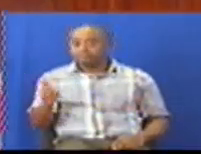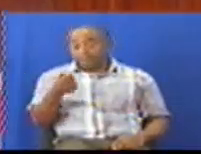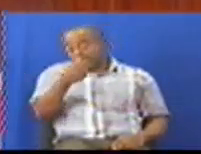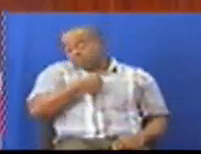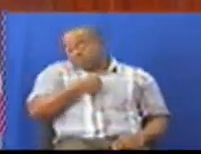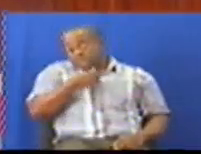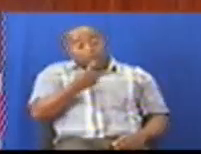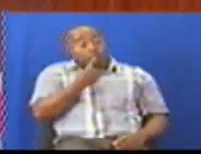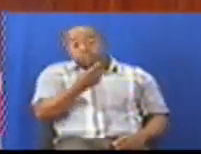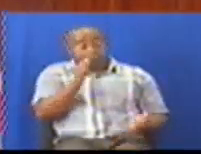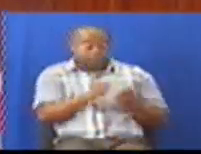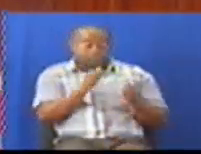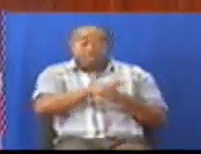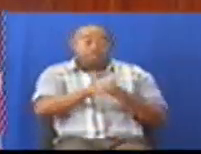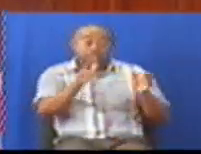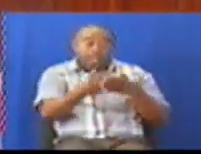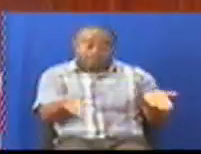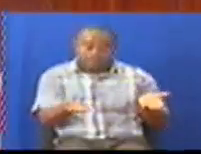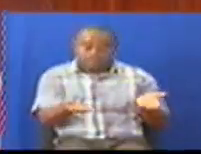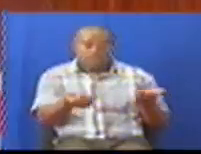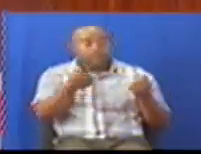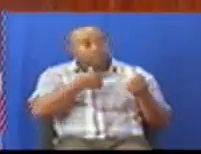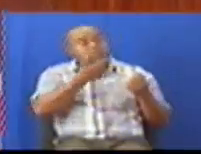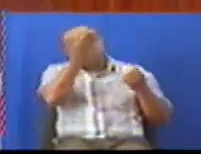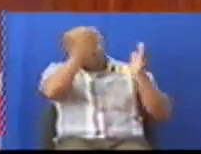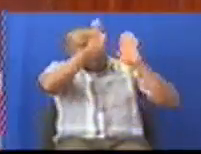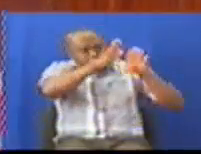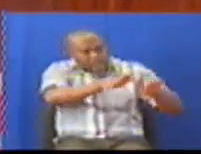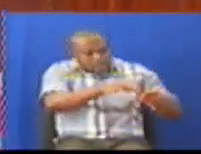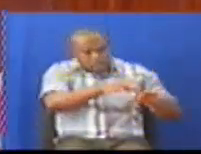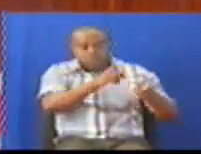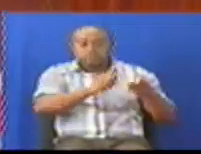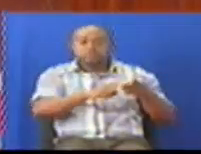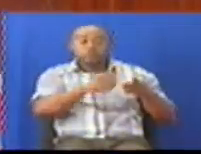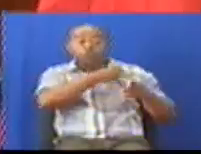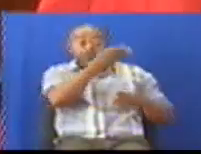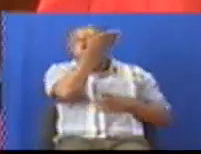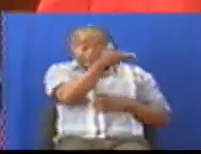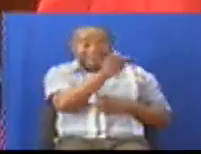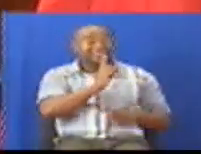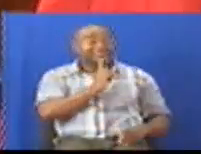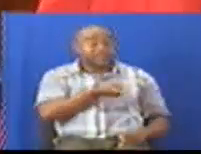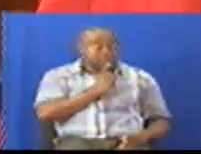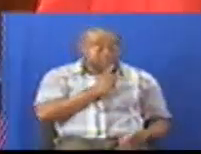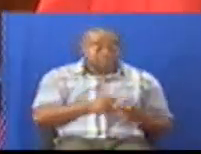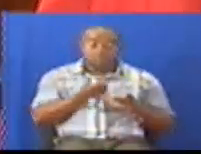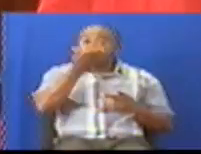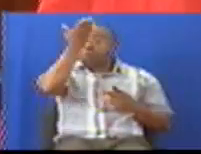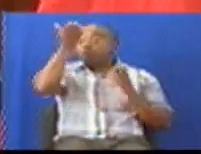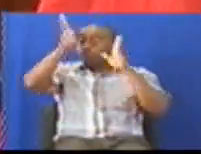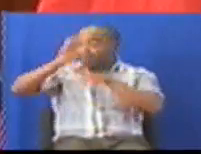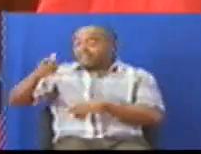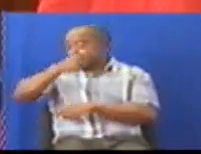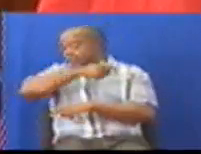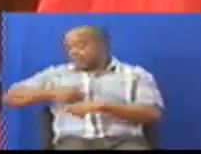kusema zaidi ya kuwatakia heri mawaziri hawa na rais wetu na timu nzima. Mungu awape afya njema ili